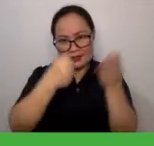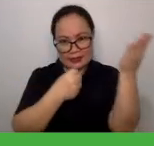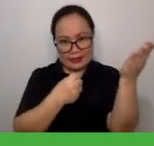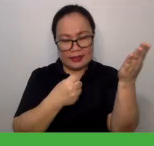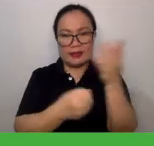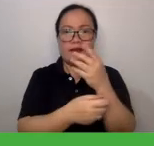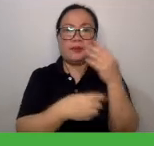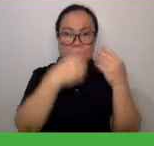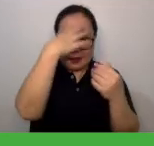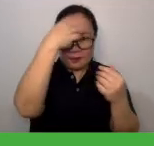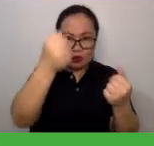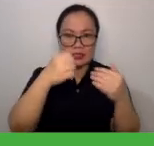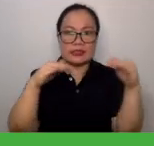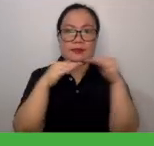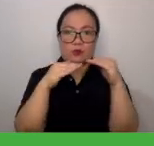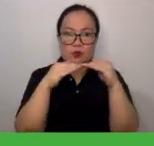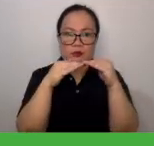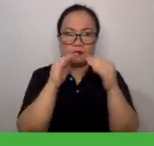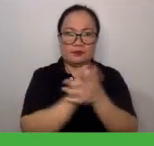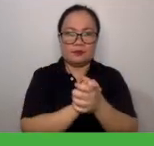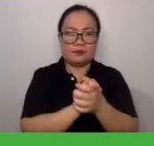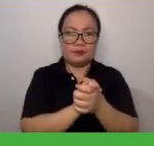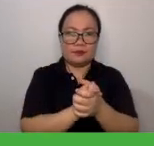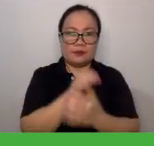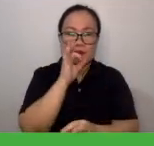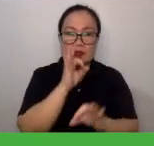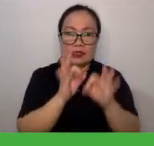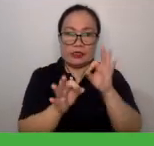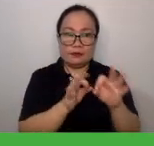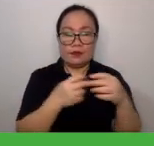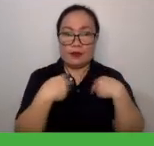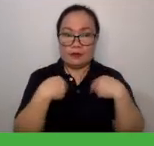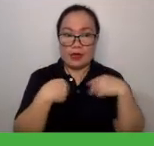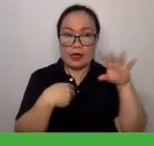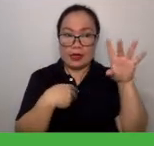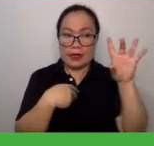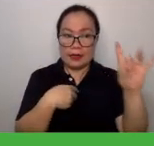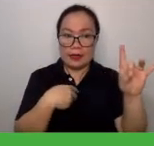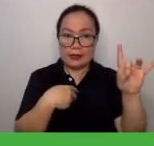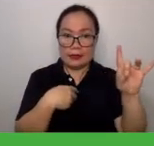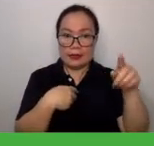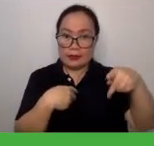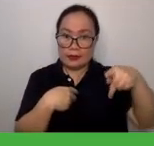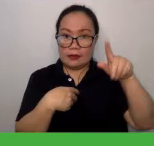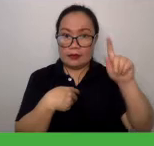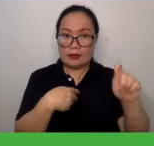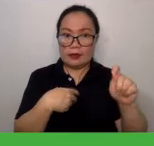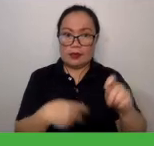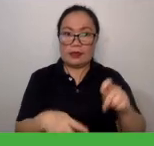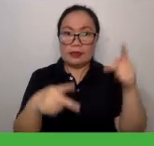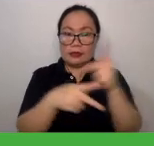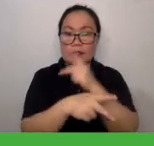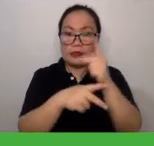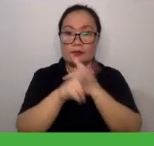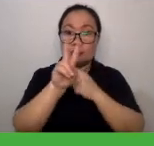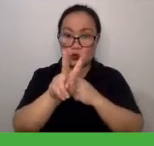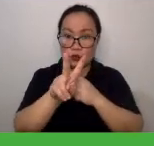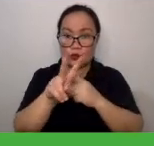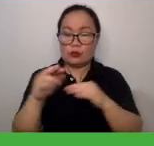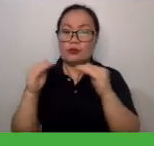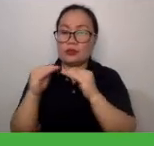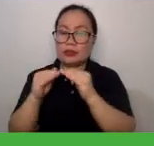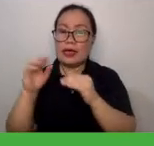pints. And then, kung meron kang 8 pints naman, 8 times 2, that is equivalent to